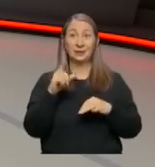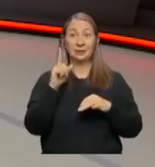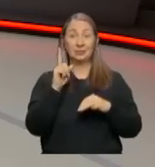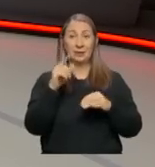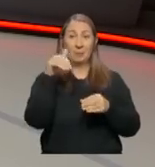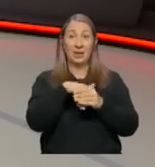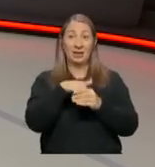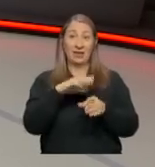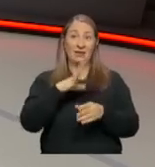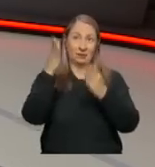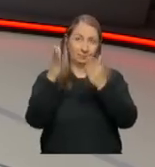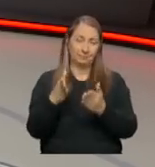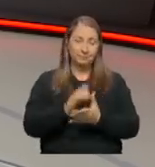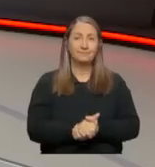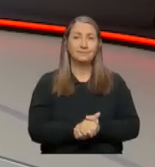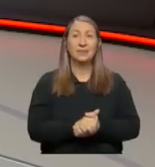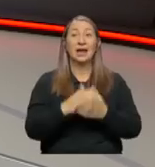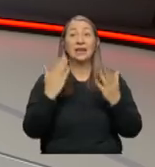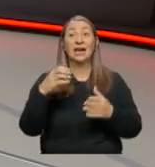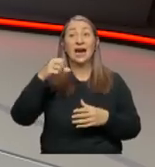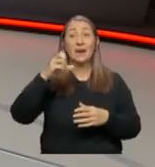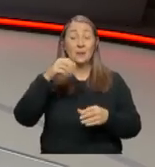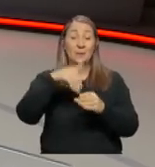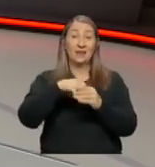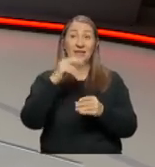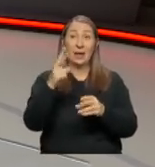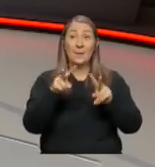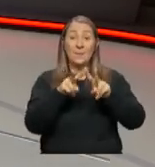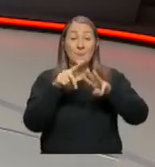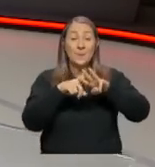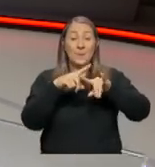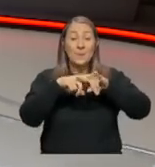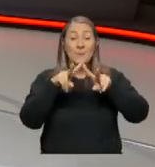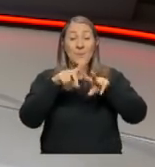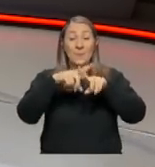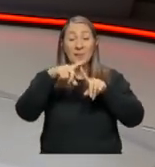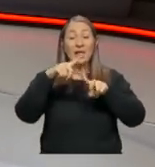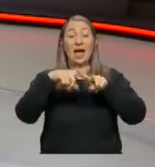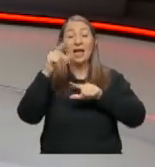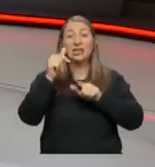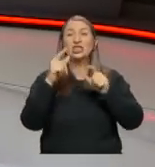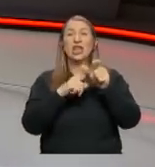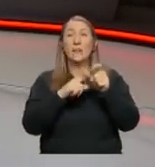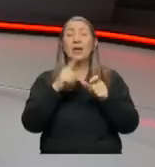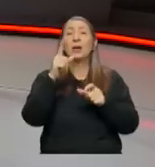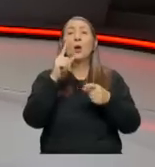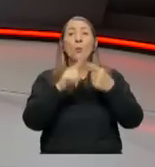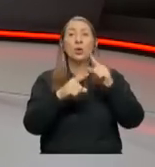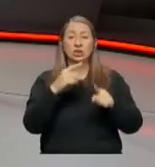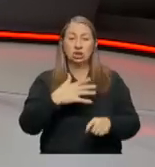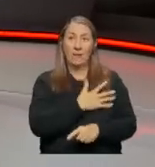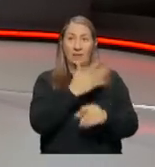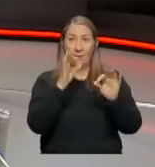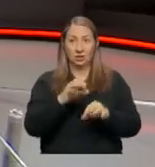bir milletvekili var. Artık AK Parti milletvekili Mehmet Ali Çelebi. Ama hikayeyi şöyle özetleyelim. Siyasete